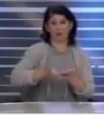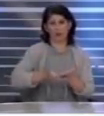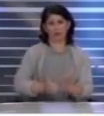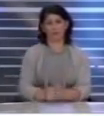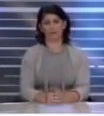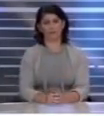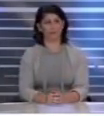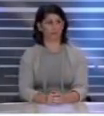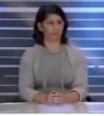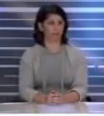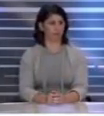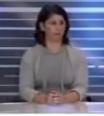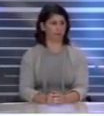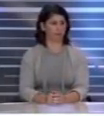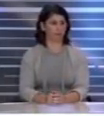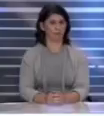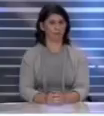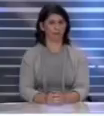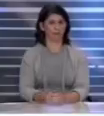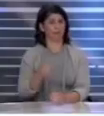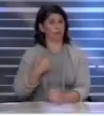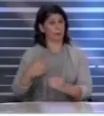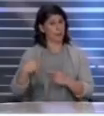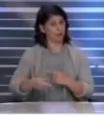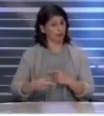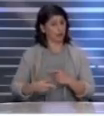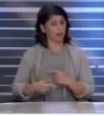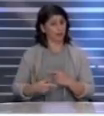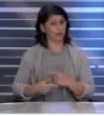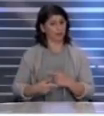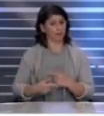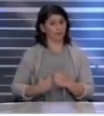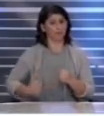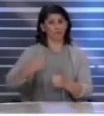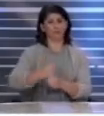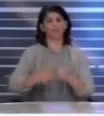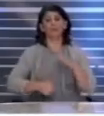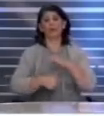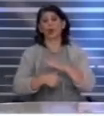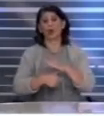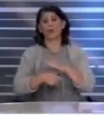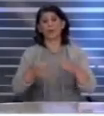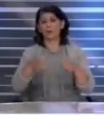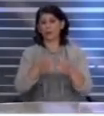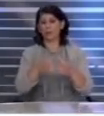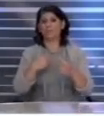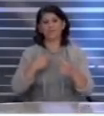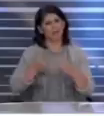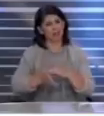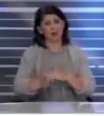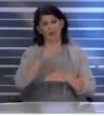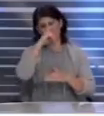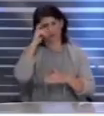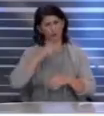Και όταν μεταξύ έγινα πρόεδρος της Επιτροπής, ζήσαμε όλοι μαζί δύσκολες ώρες με κάποιες